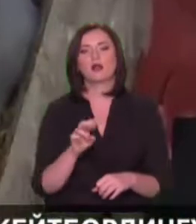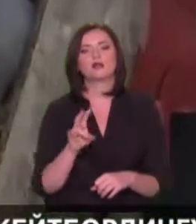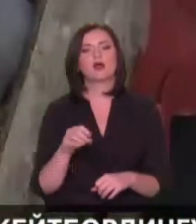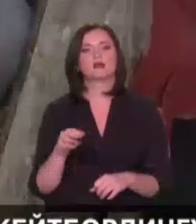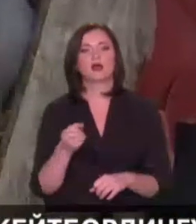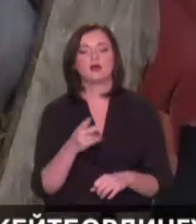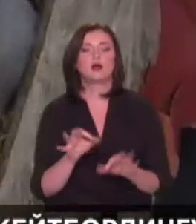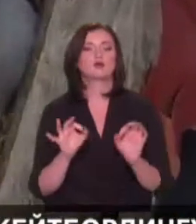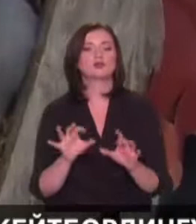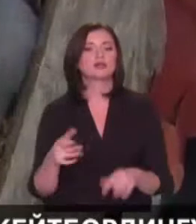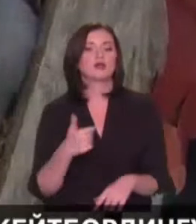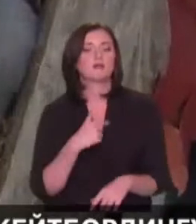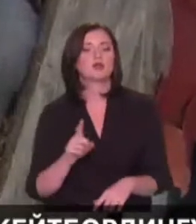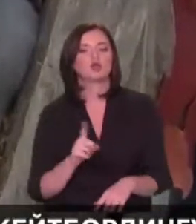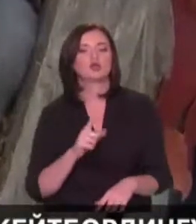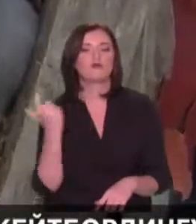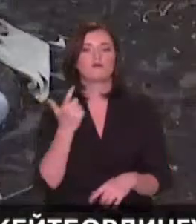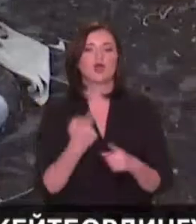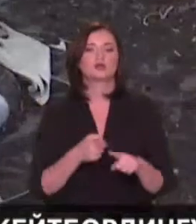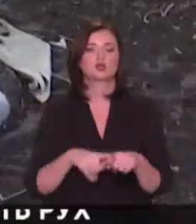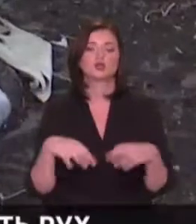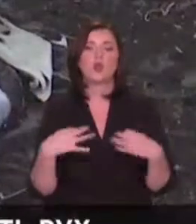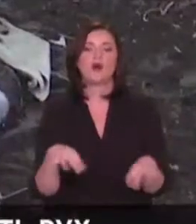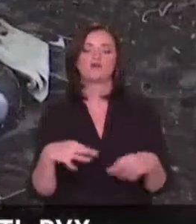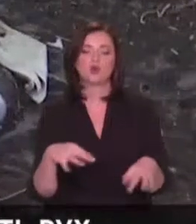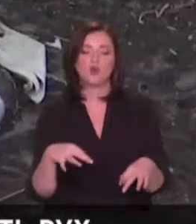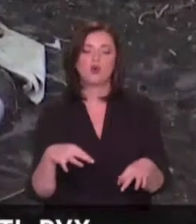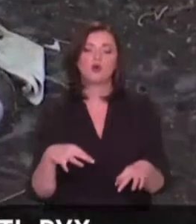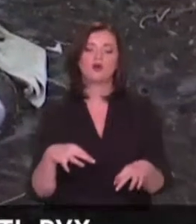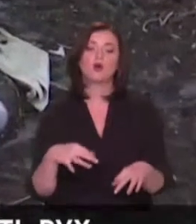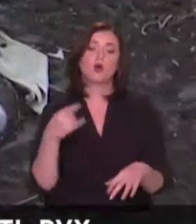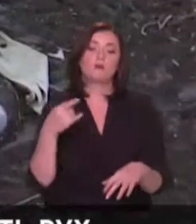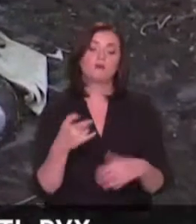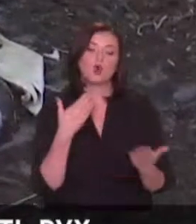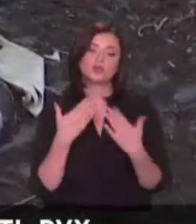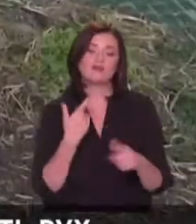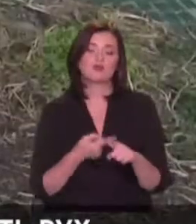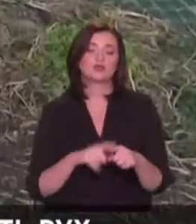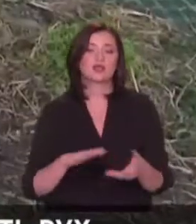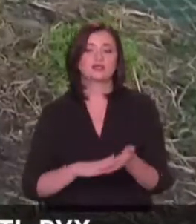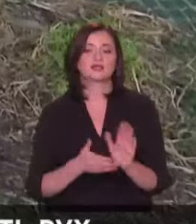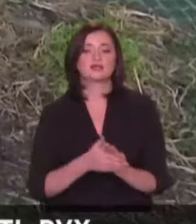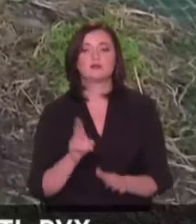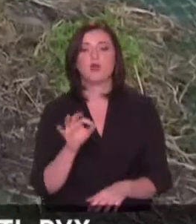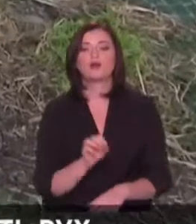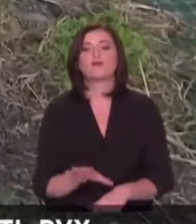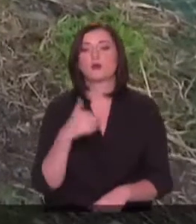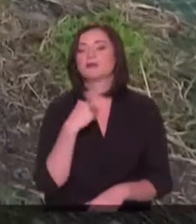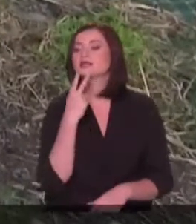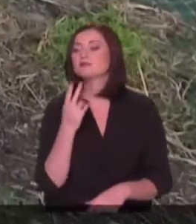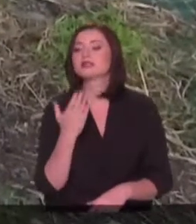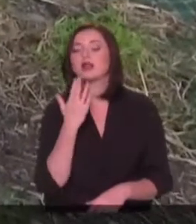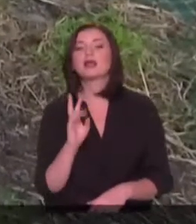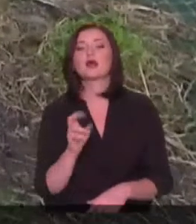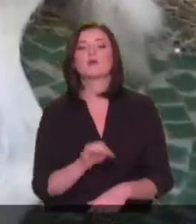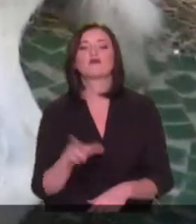кіз, розказала мені, що власник цього авто поставився до цієї ситуації по-європейськи. Я спитала, як це по-європейськи, вона